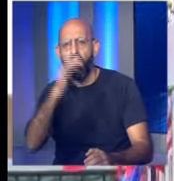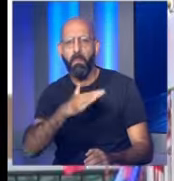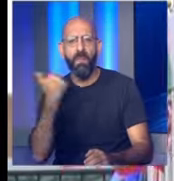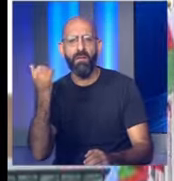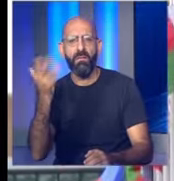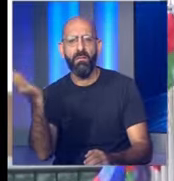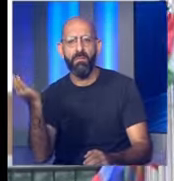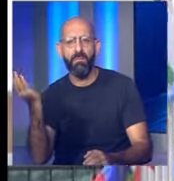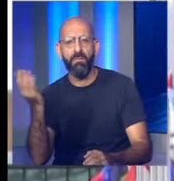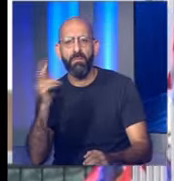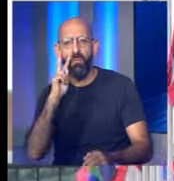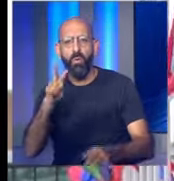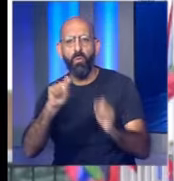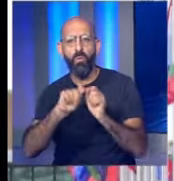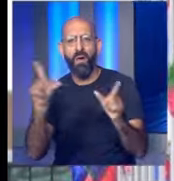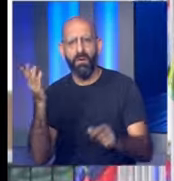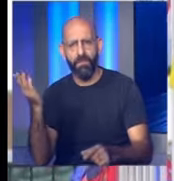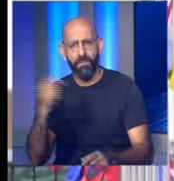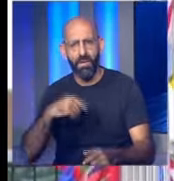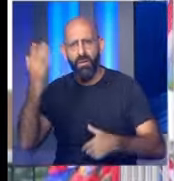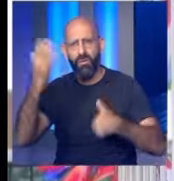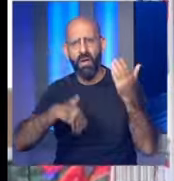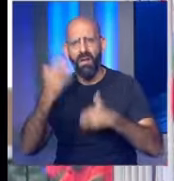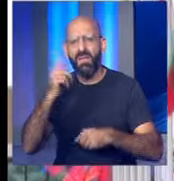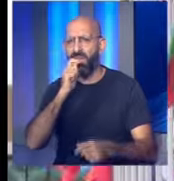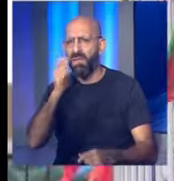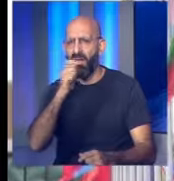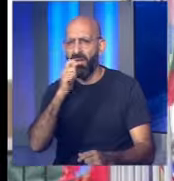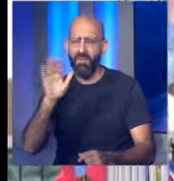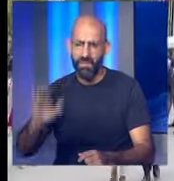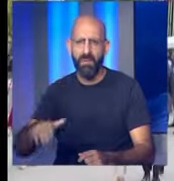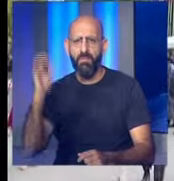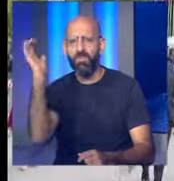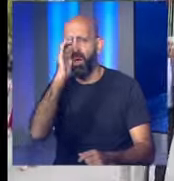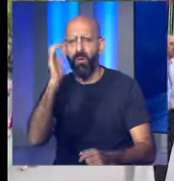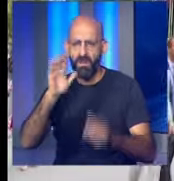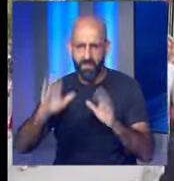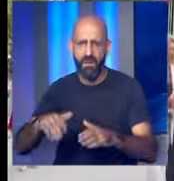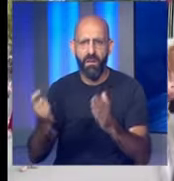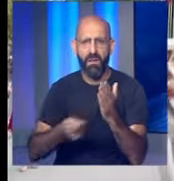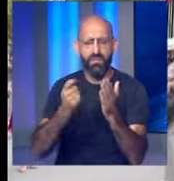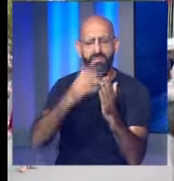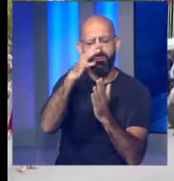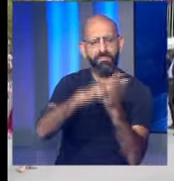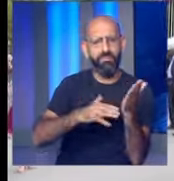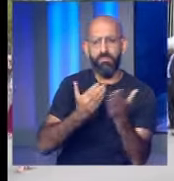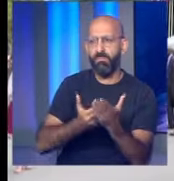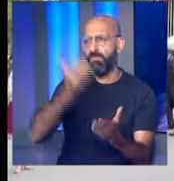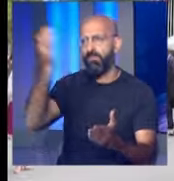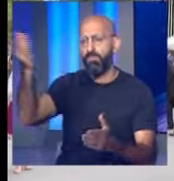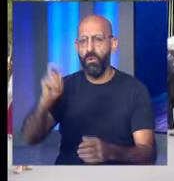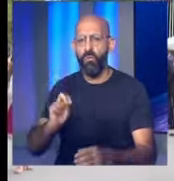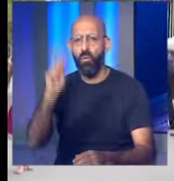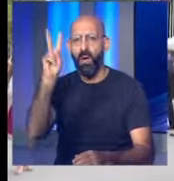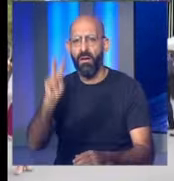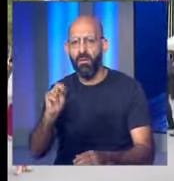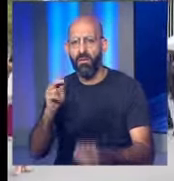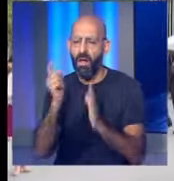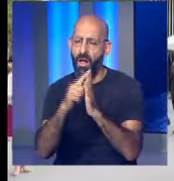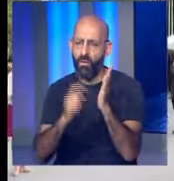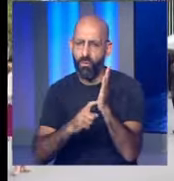مقتل المصورين وسام قاسم وغسان نجار والمهندس التقني محمد رضا، إضافة إلى إصابة عدد من